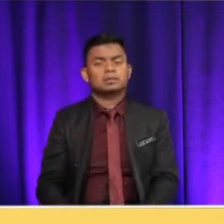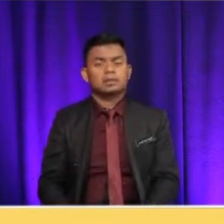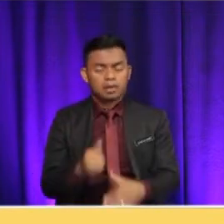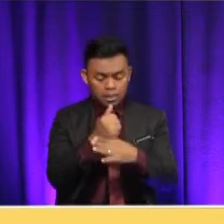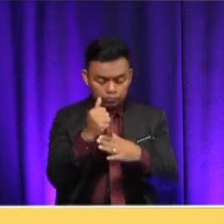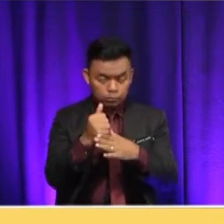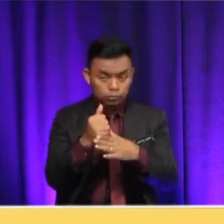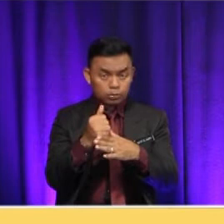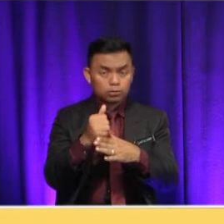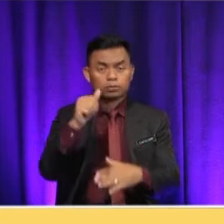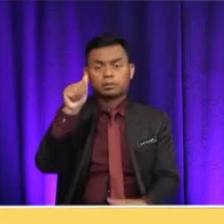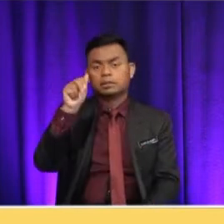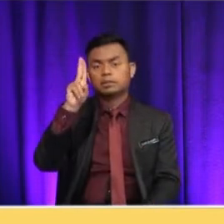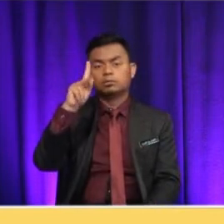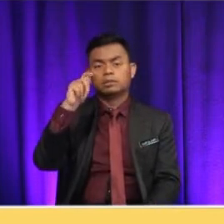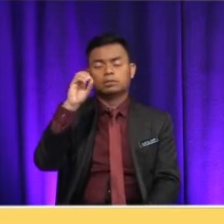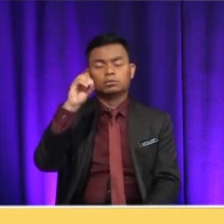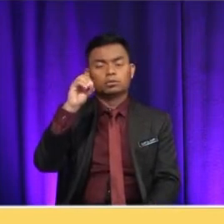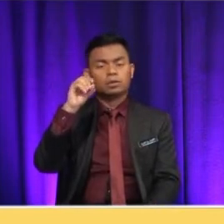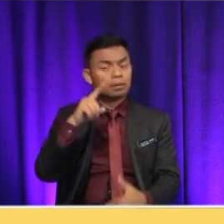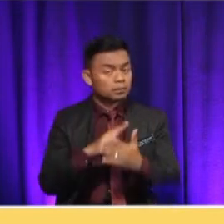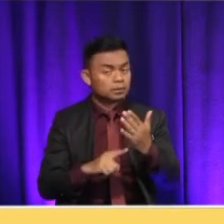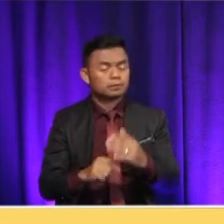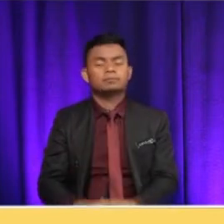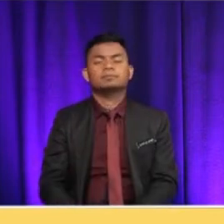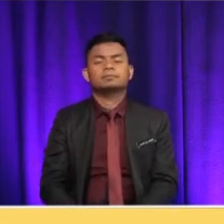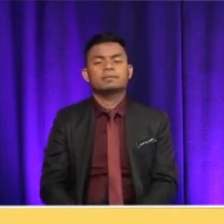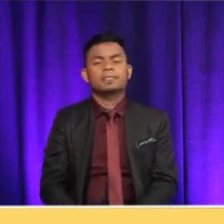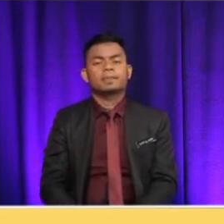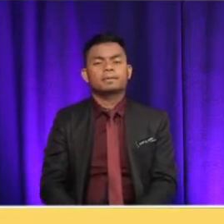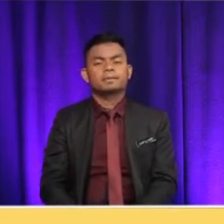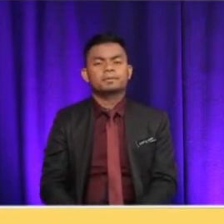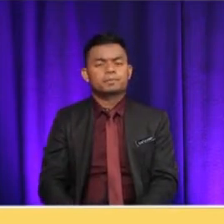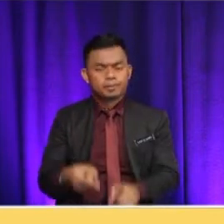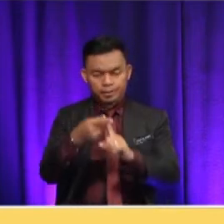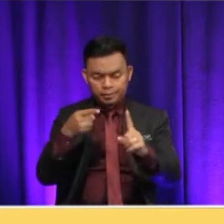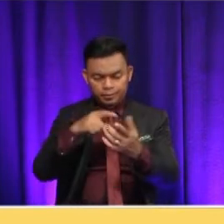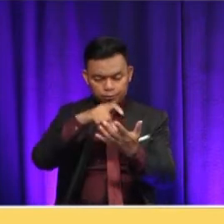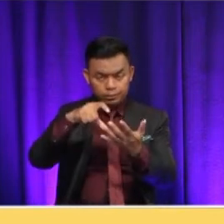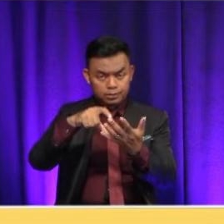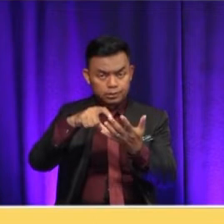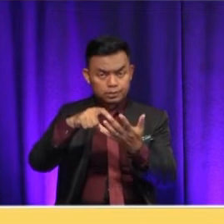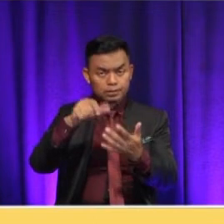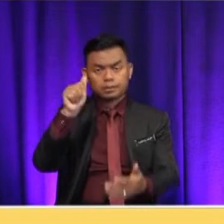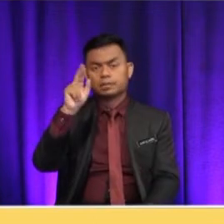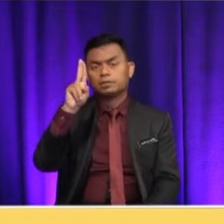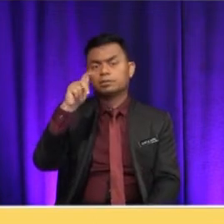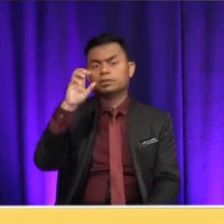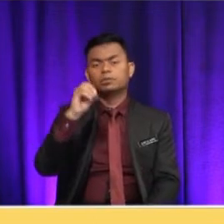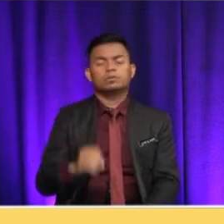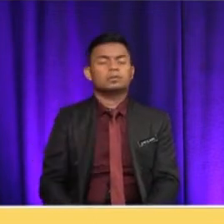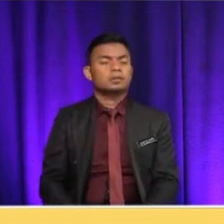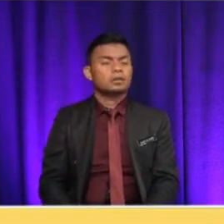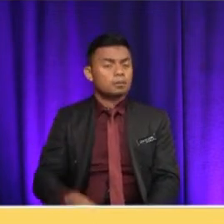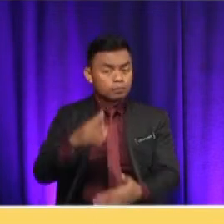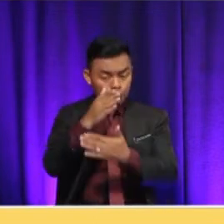mana. Okey, sama lukisan skomatik adalah lukisan ortografik juga, tapi dia pandang dia potong